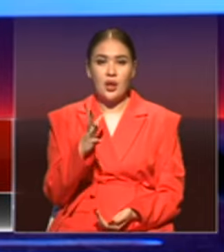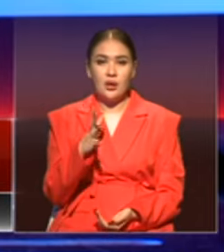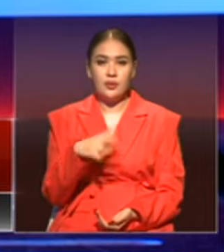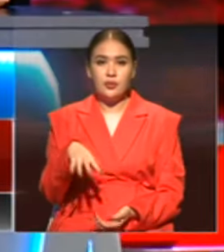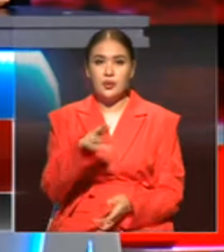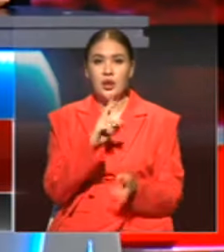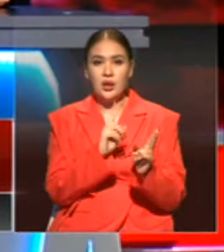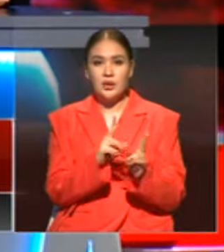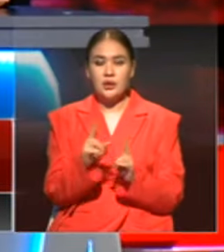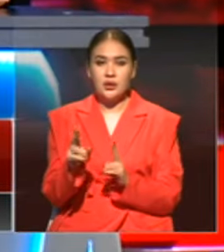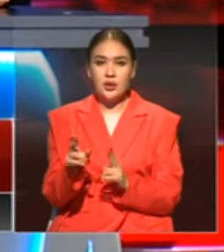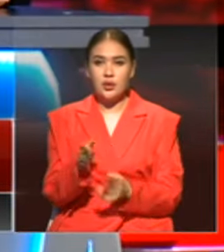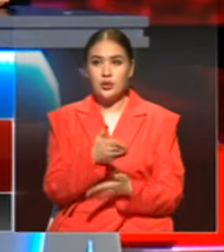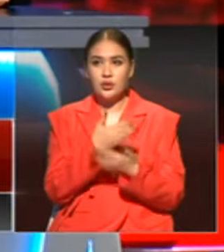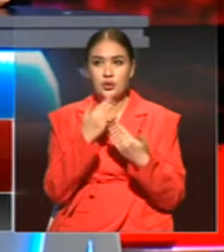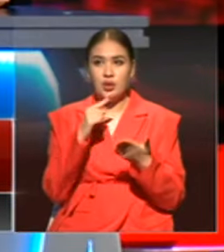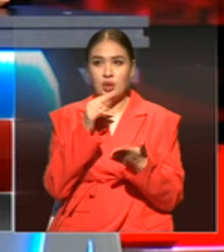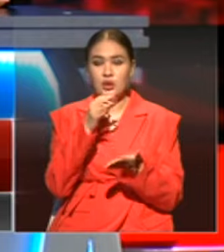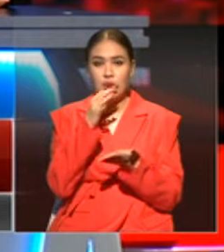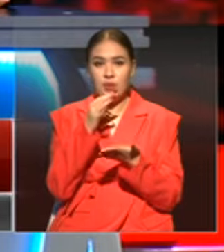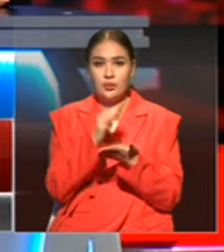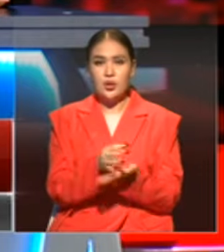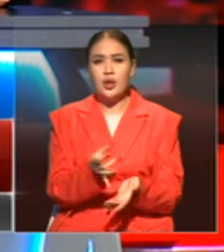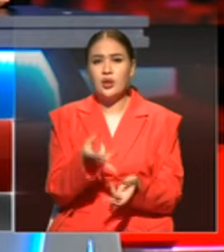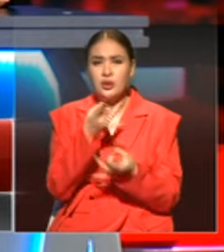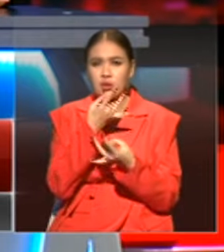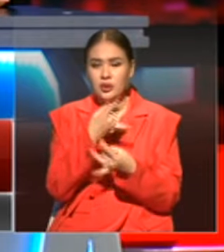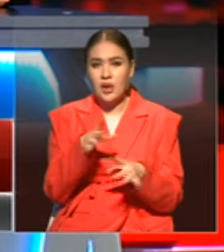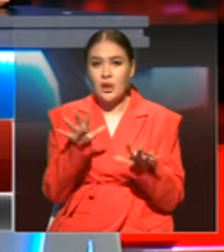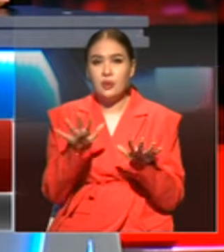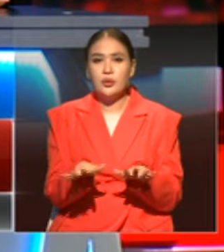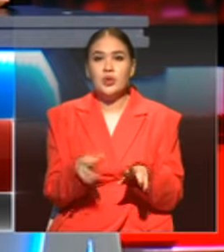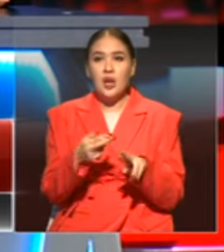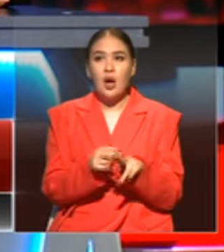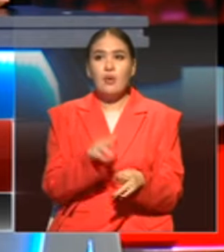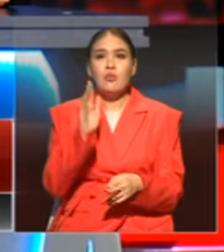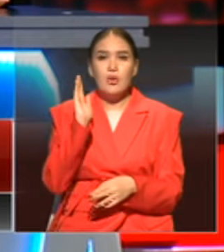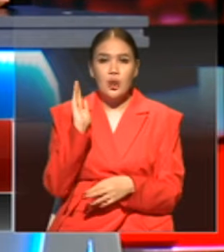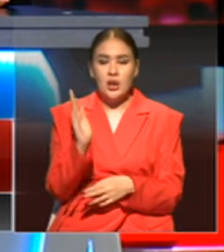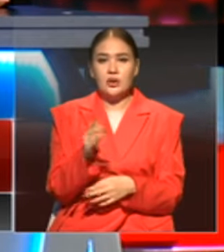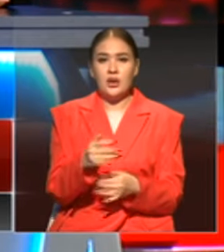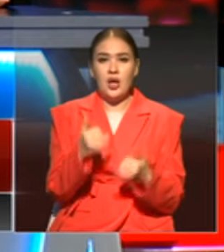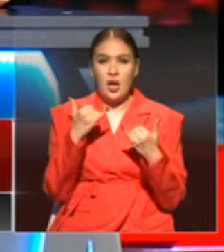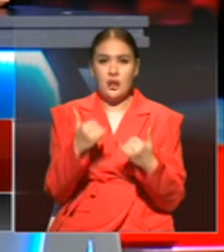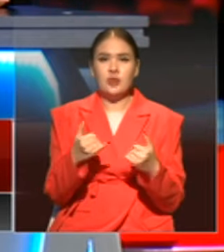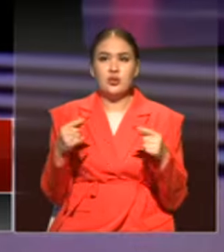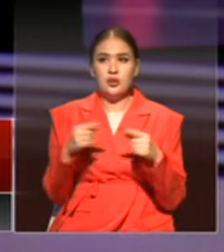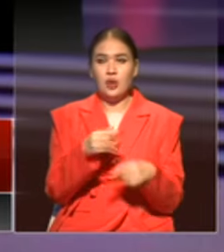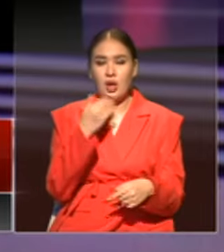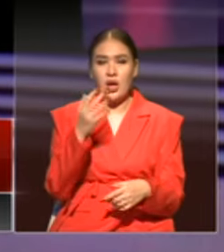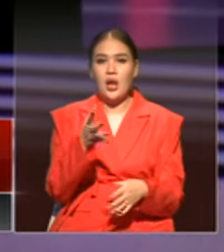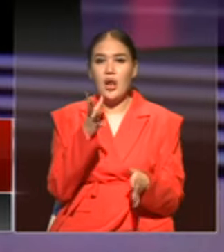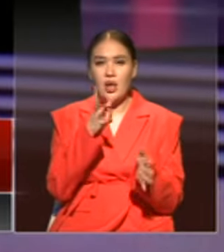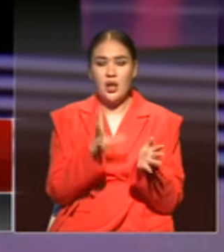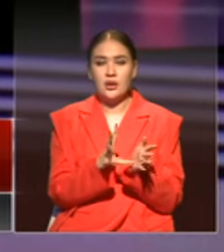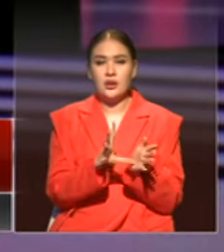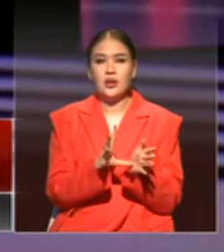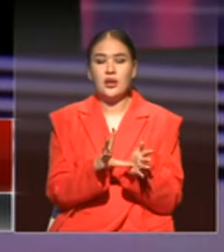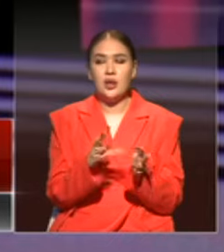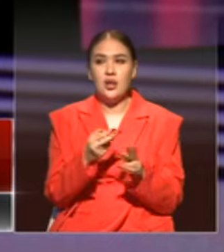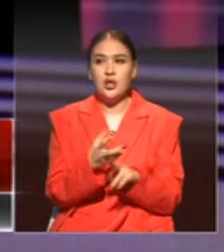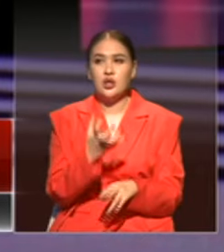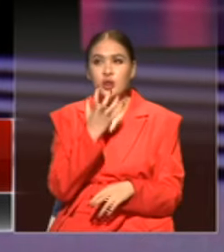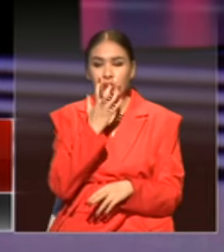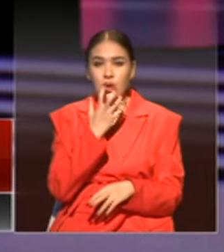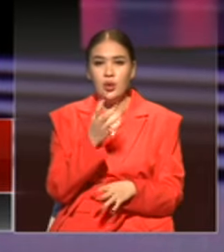дегенге жауап беріп кетейін ерғанымыз. Мысалы үшін біз кез келген елді мекен болады деген жерге қазір енді ешкімге дау тұрмайды ғой, электр энергиясын тарту керек, жылу